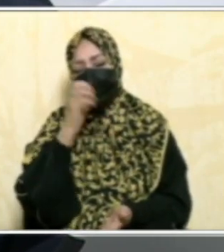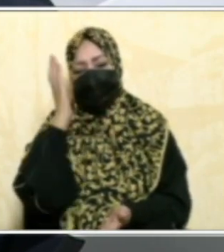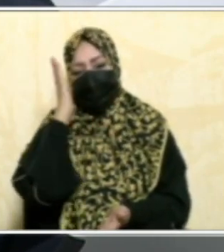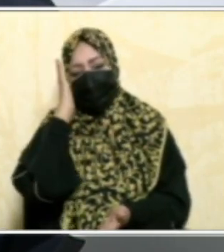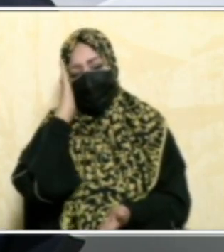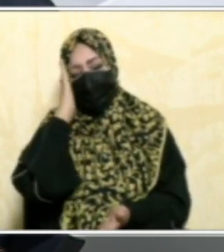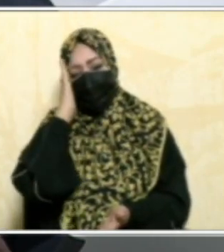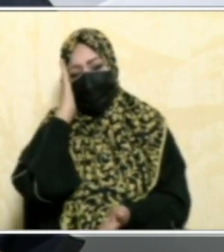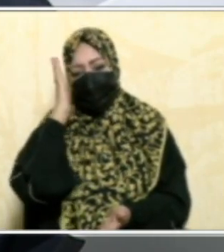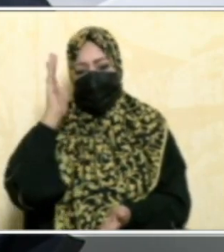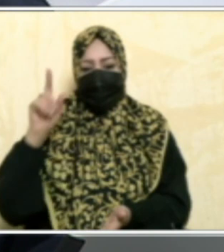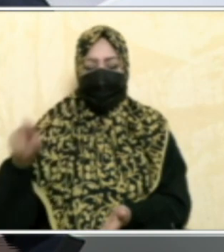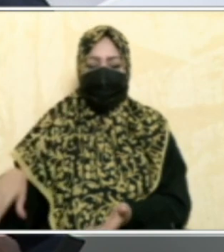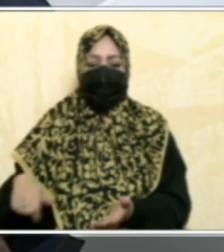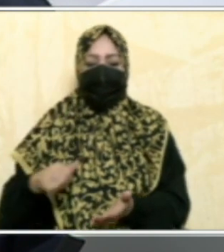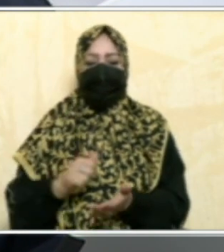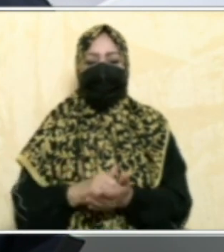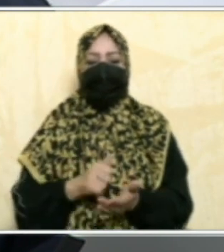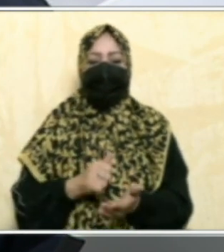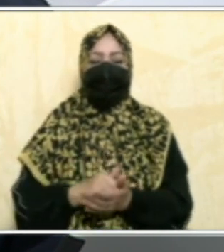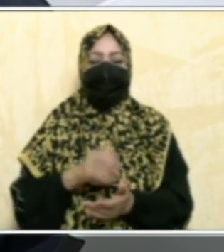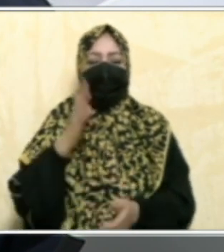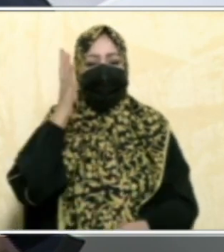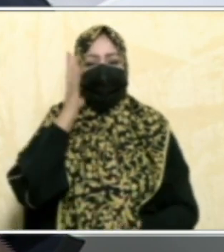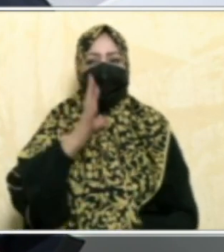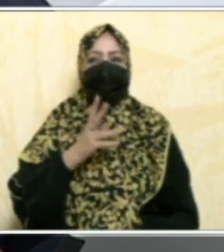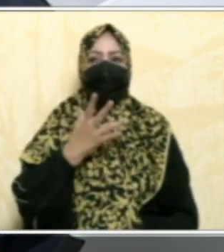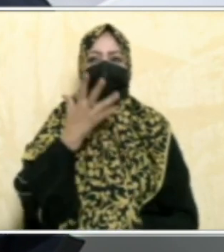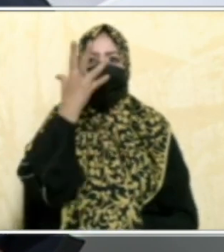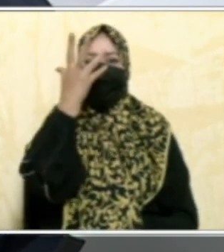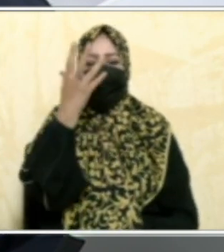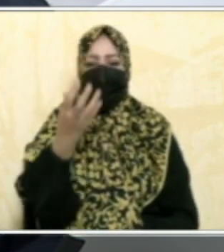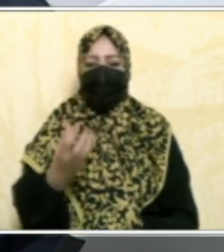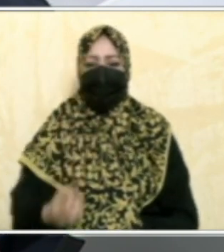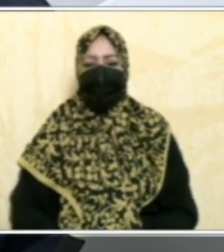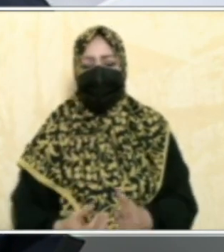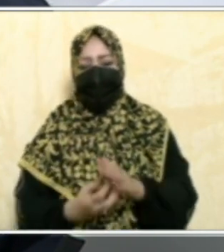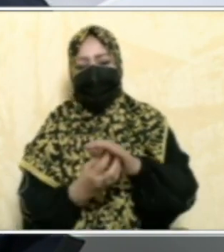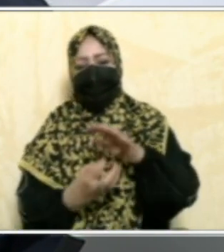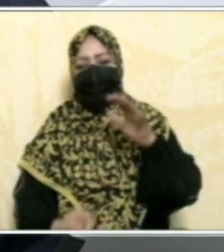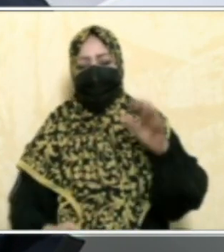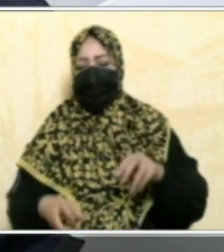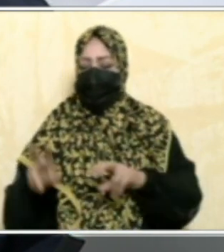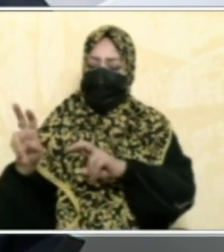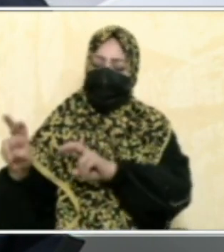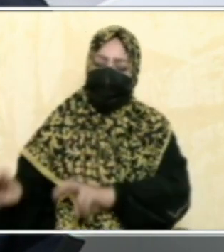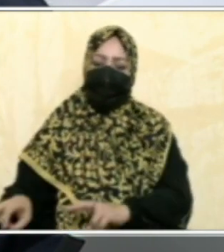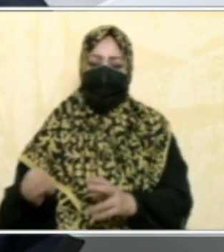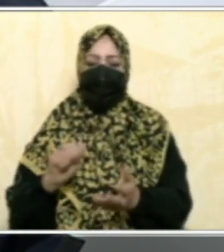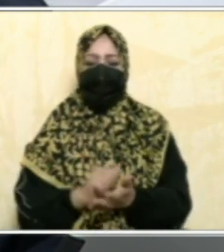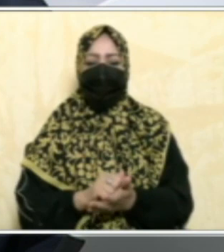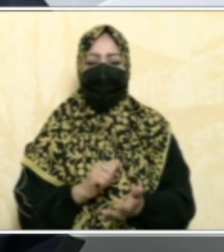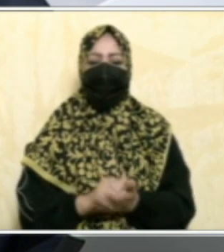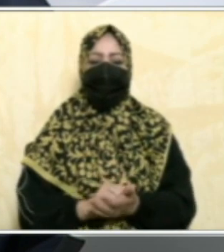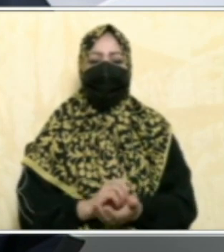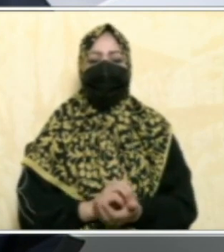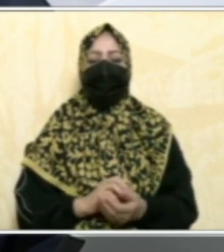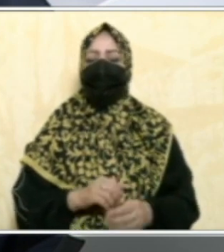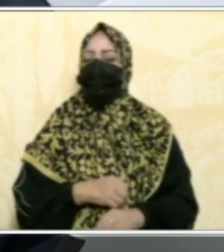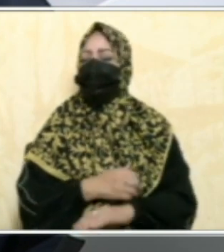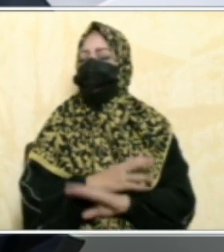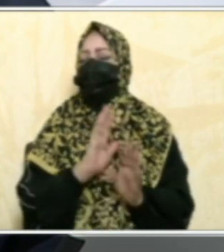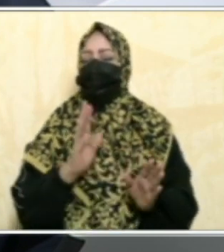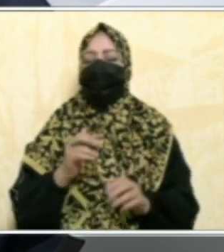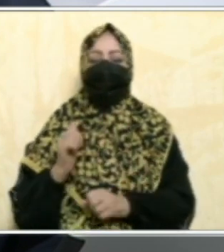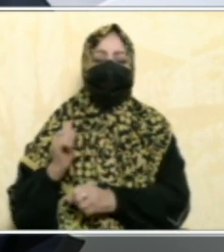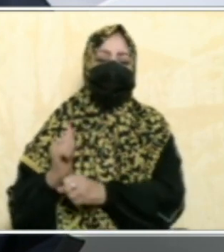العشاء، عندما يؤذن العشاء تكونين داخل بيت العدة، وفي النهار لك أن تخرجي ولا حرج عليك.